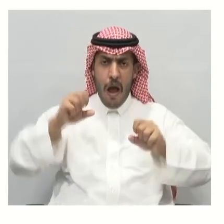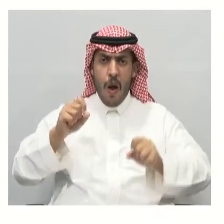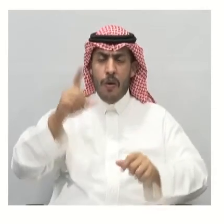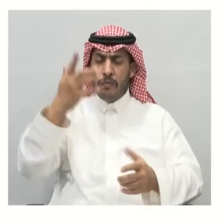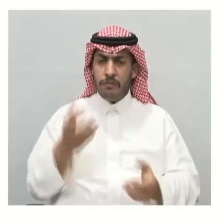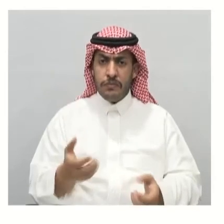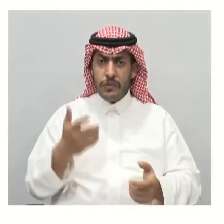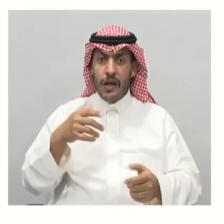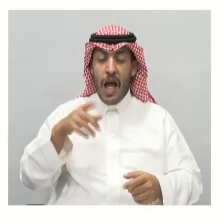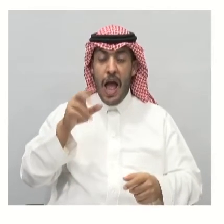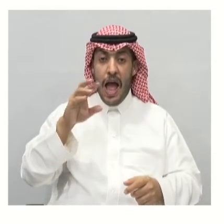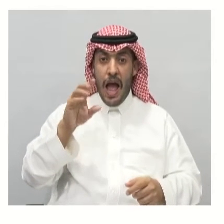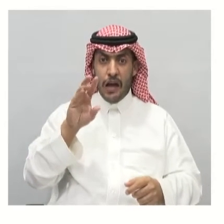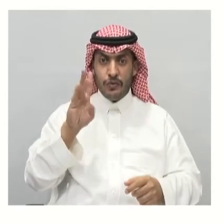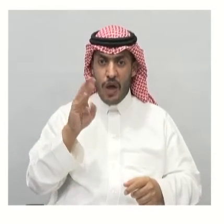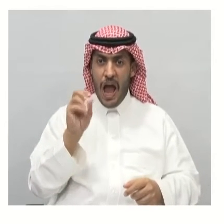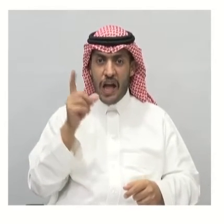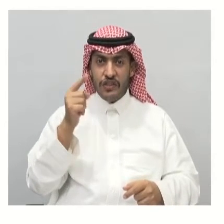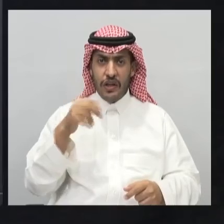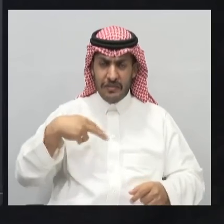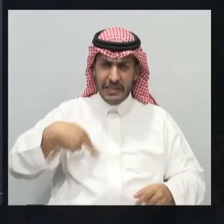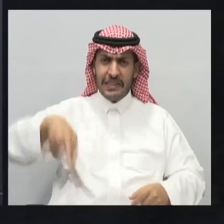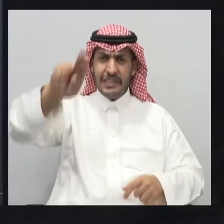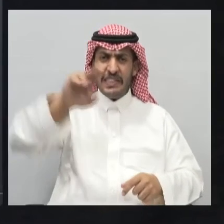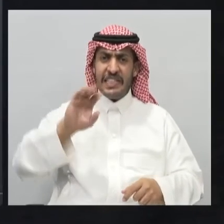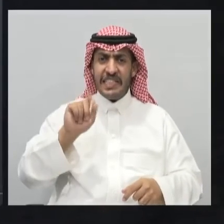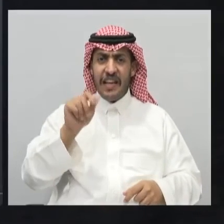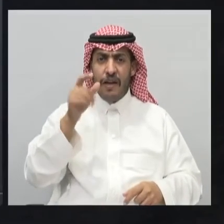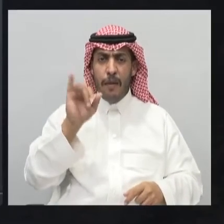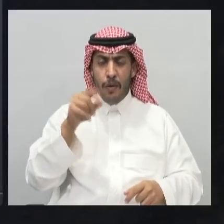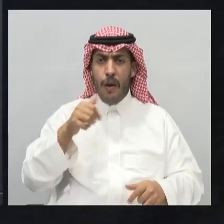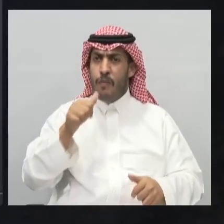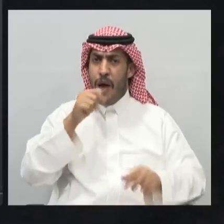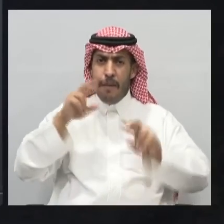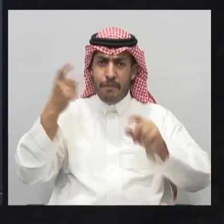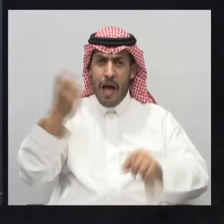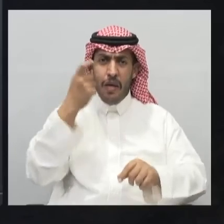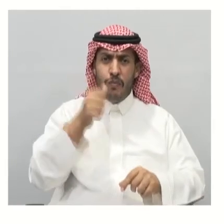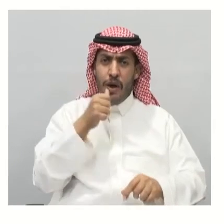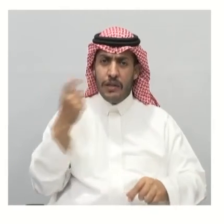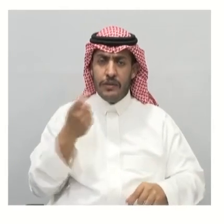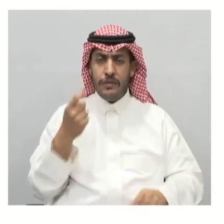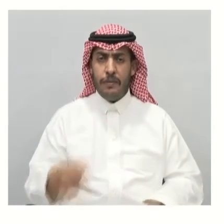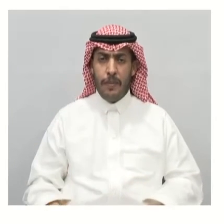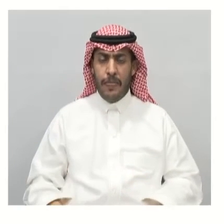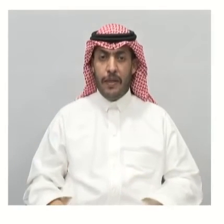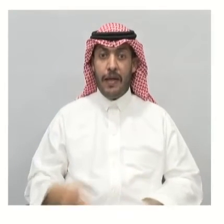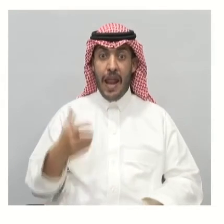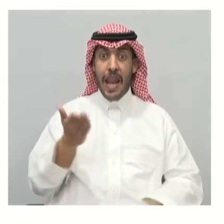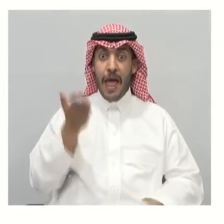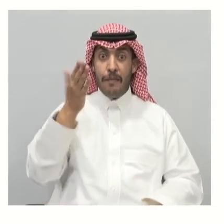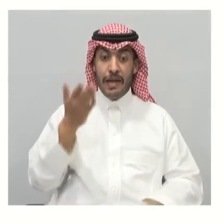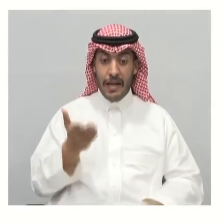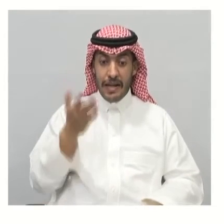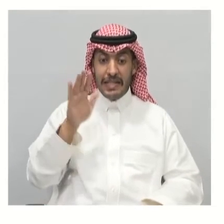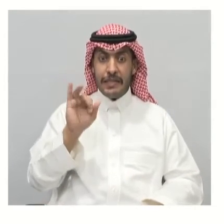حيث هرولت هاجر بين الصفا والمروه بحثا عن الماء وكان النبي اسماعيل